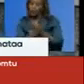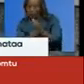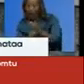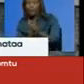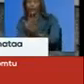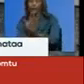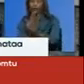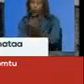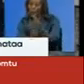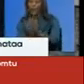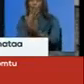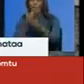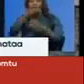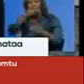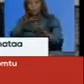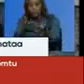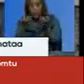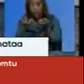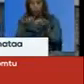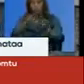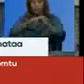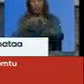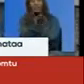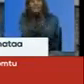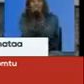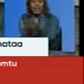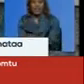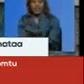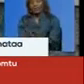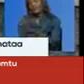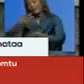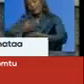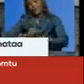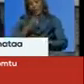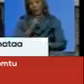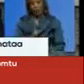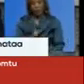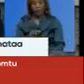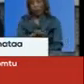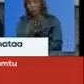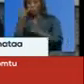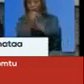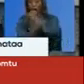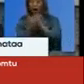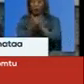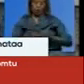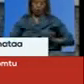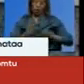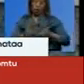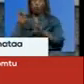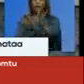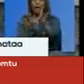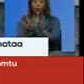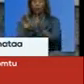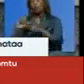አልመታችሁ መልማት ለምትሹ ሁሉ እጃችንን ዘርግተን እንቀበላችኋለን በውጭ ሀገራት ኑሯችሁን